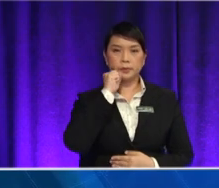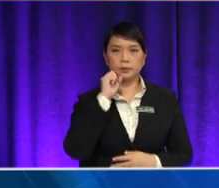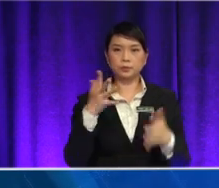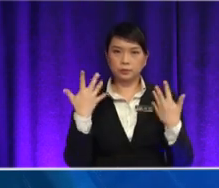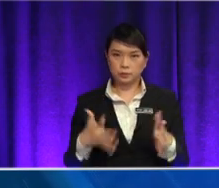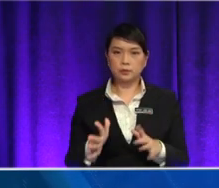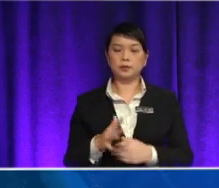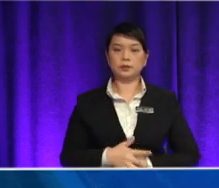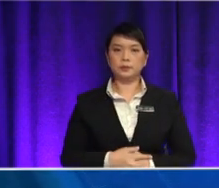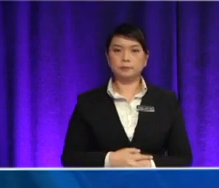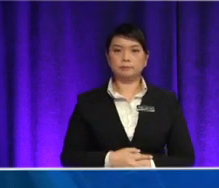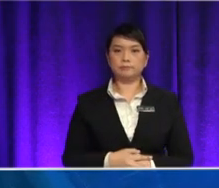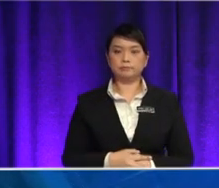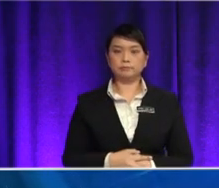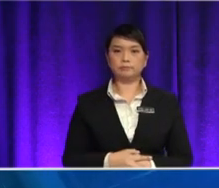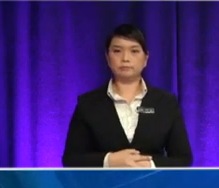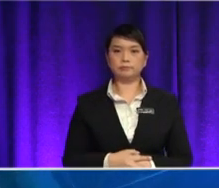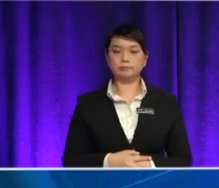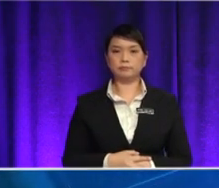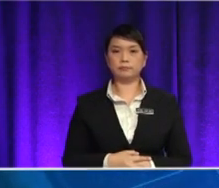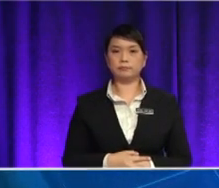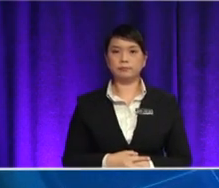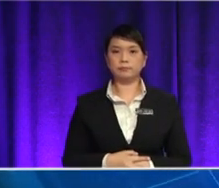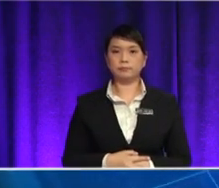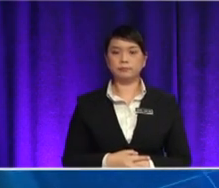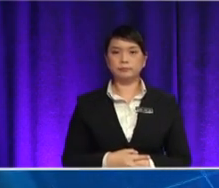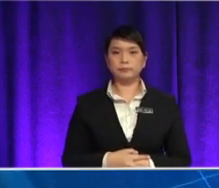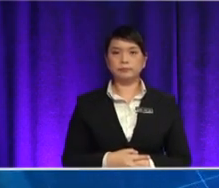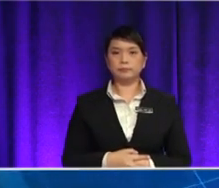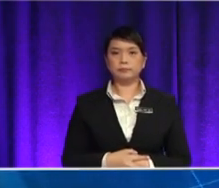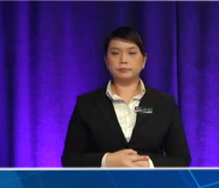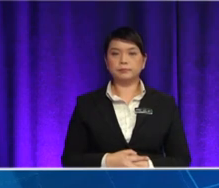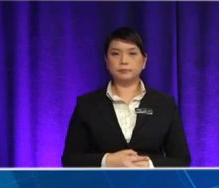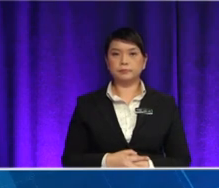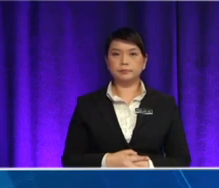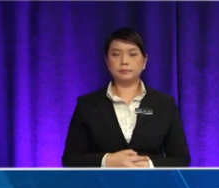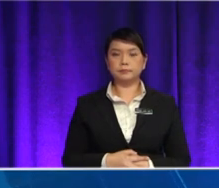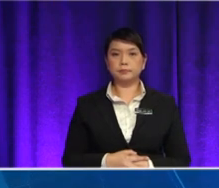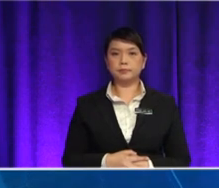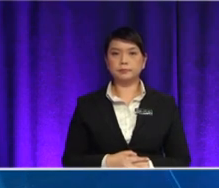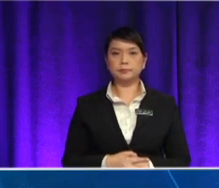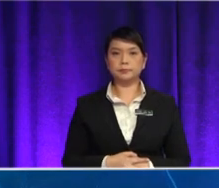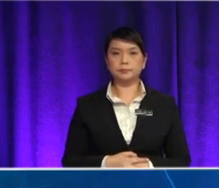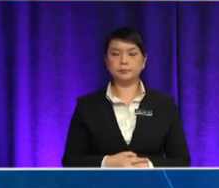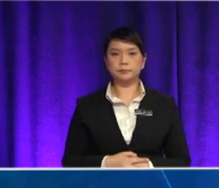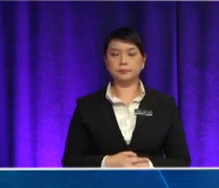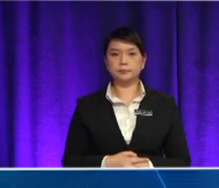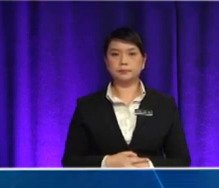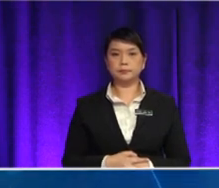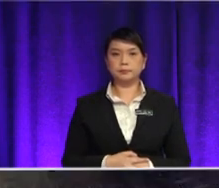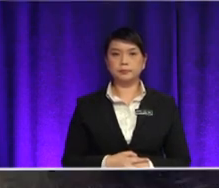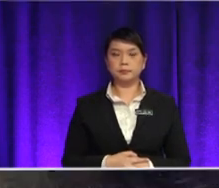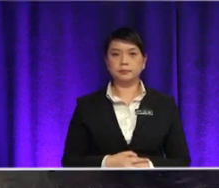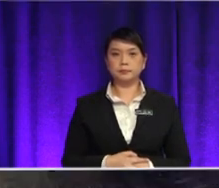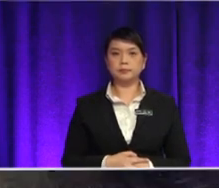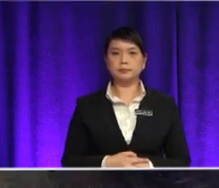dapat. Dan juga kita sama. Tengok yang lain. Sama tak? Sama. Sempadan atas pun sama 30.